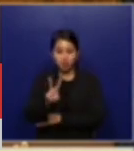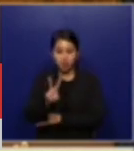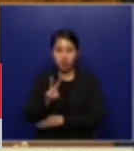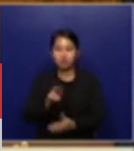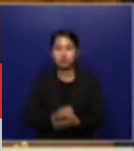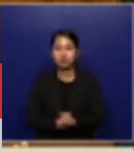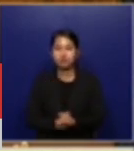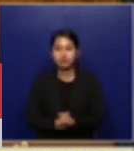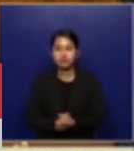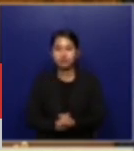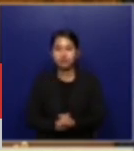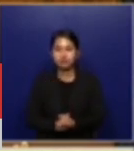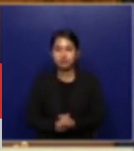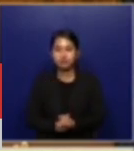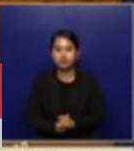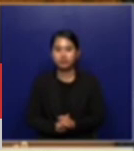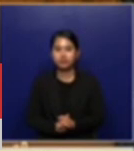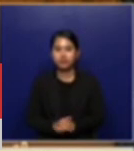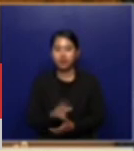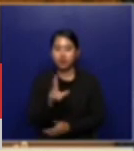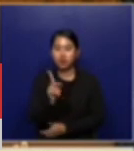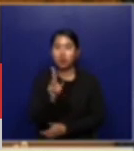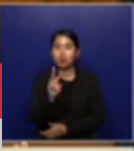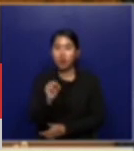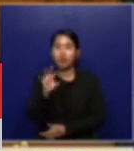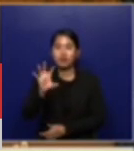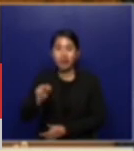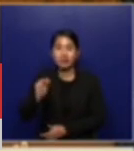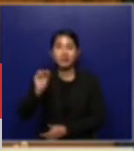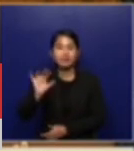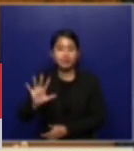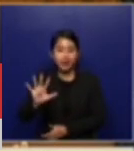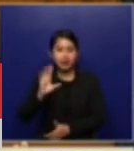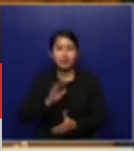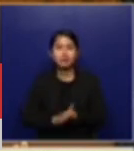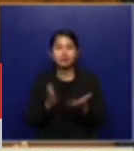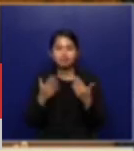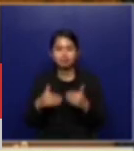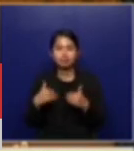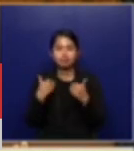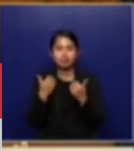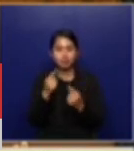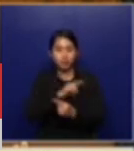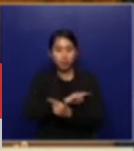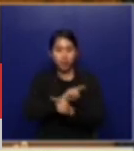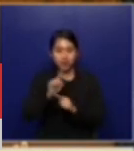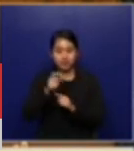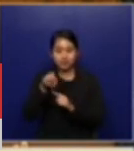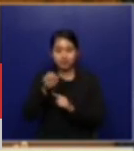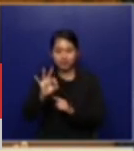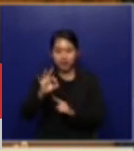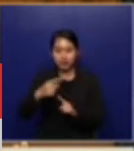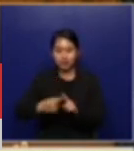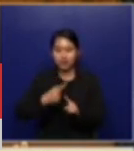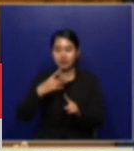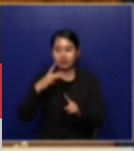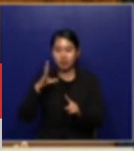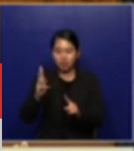อนหนองขามหนองหานอยู่ที่กม35นะครับซึ่งล่าสุดนะครับเมื่อวันที่19มิถุน